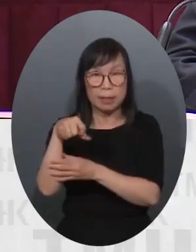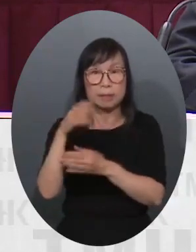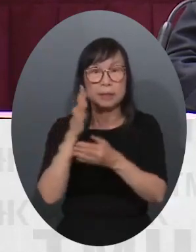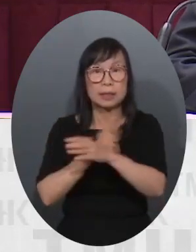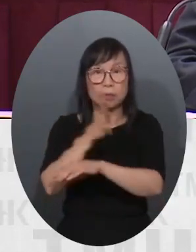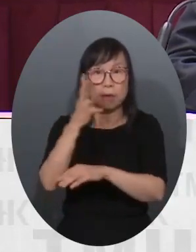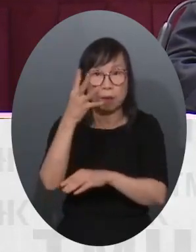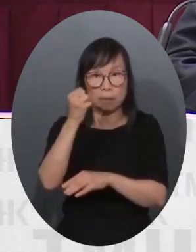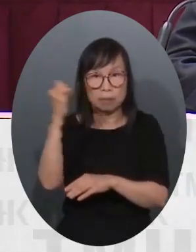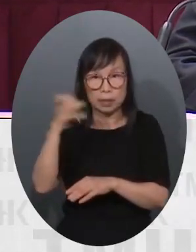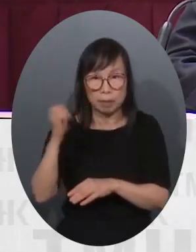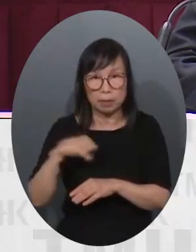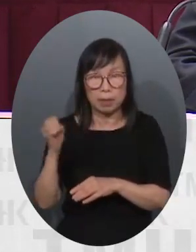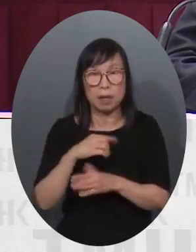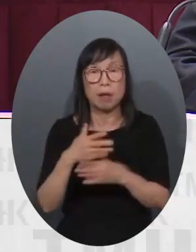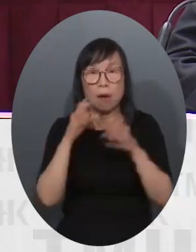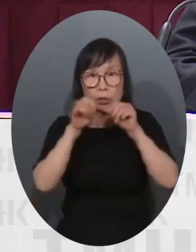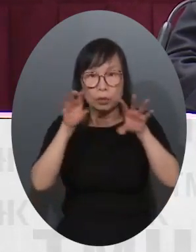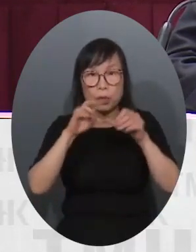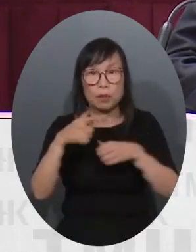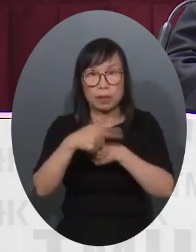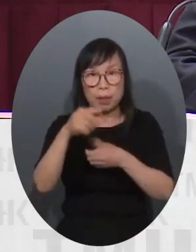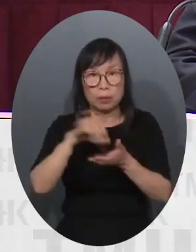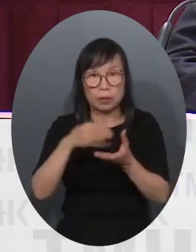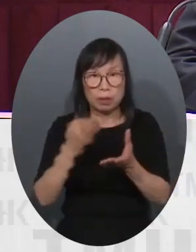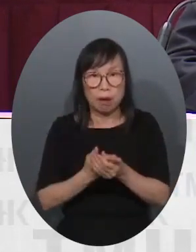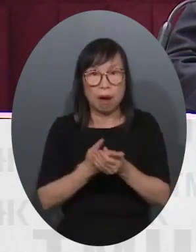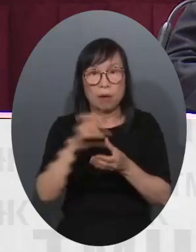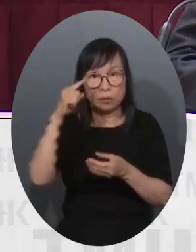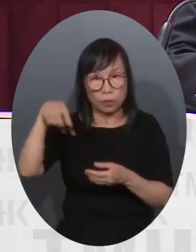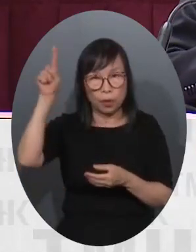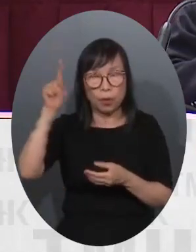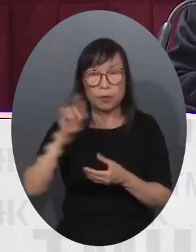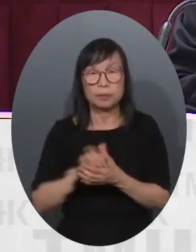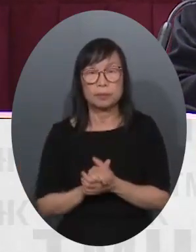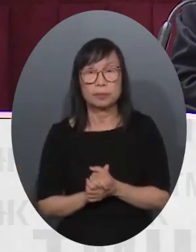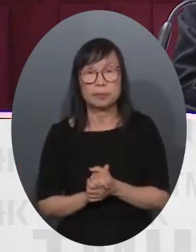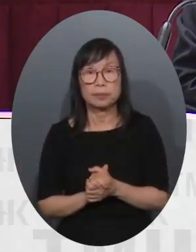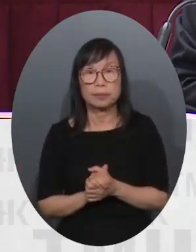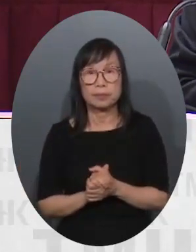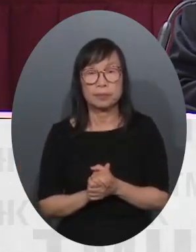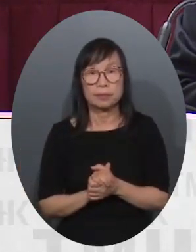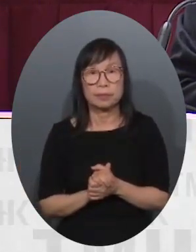過50%，我宣布第八號決議案獲得通過。